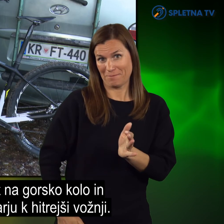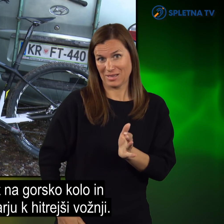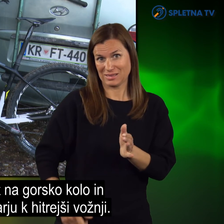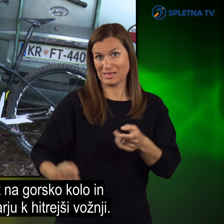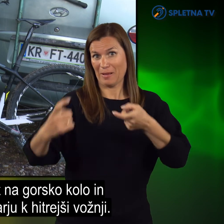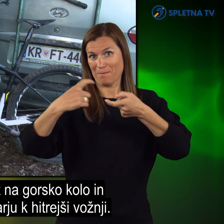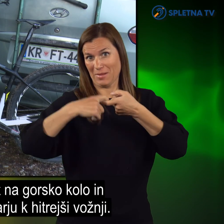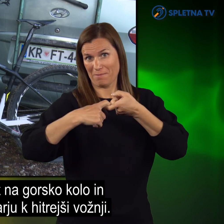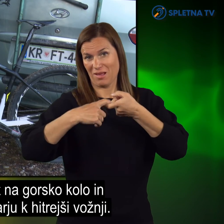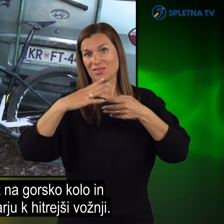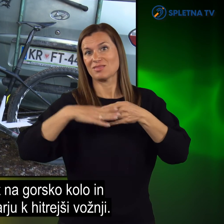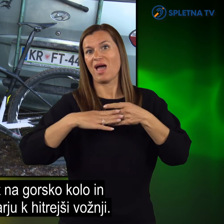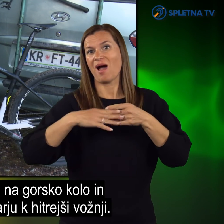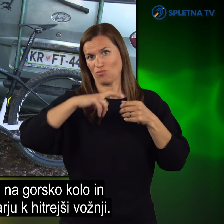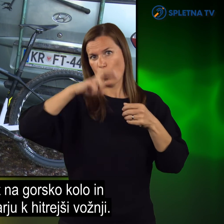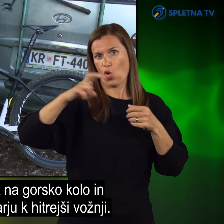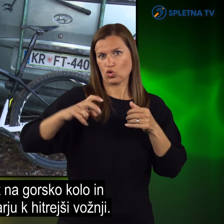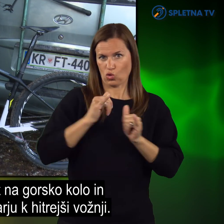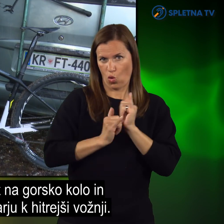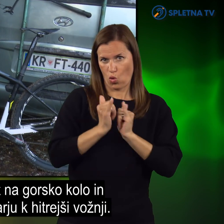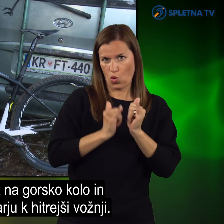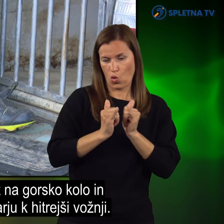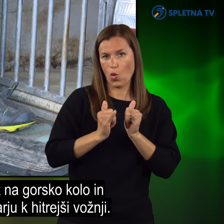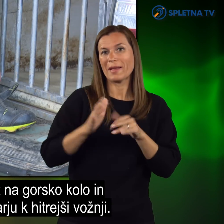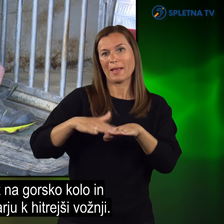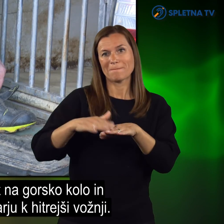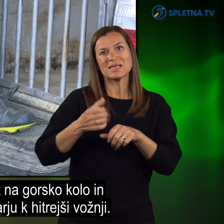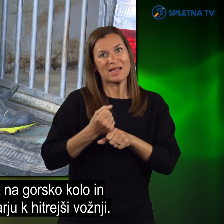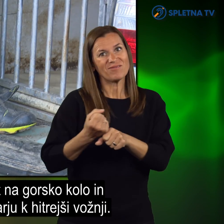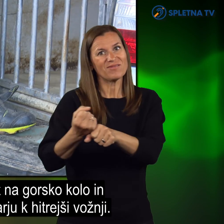je pripet na samo gorsko kolo in